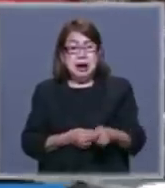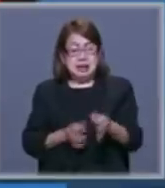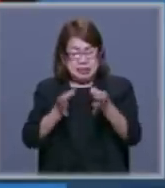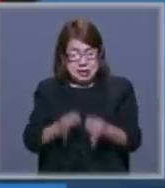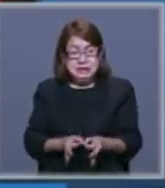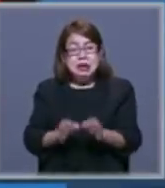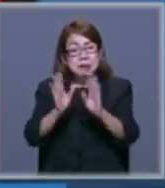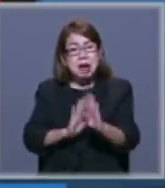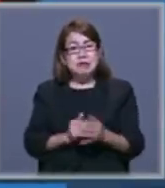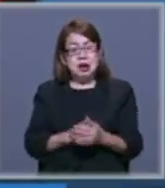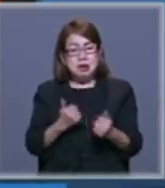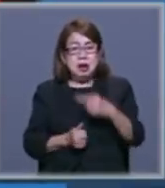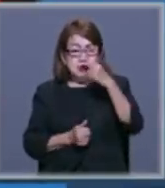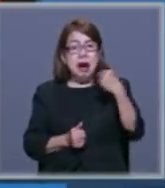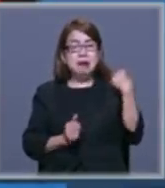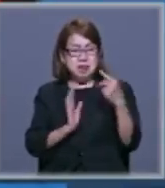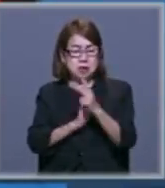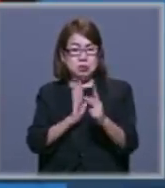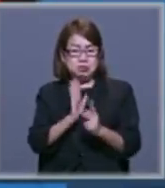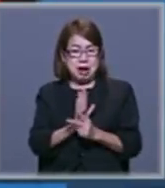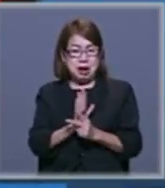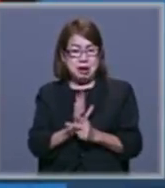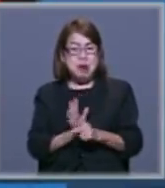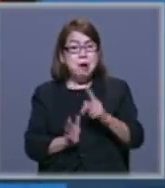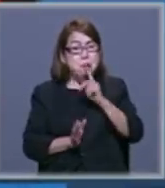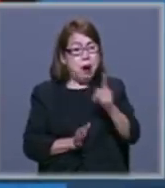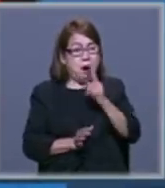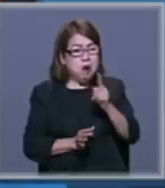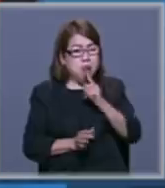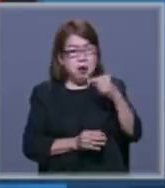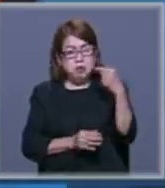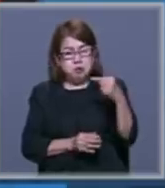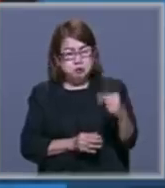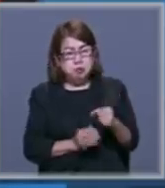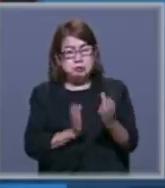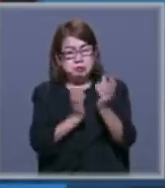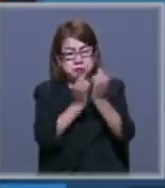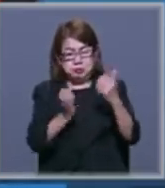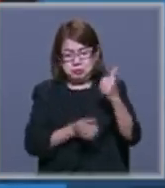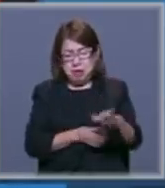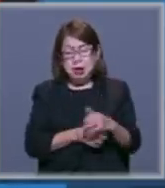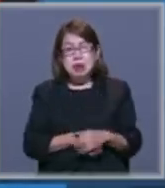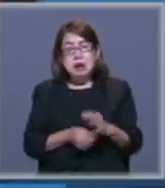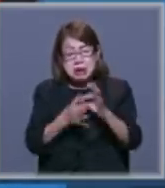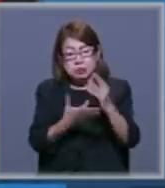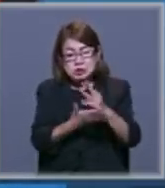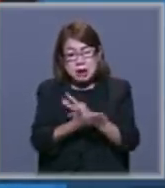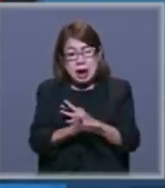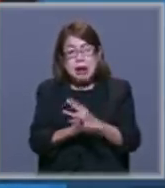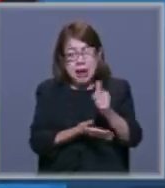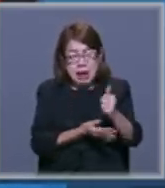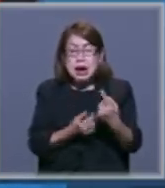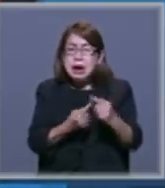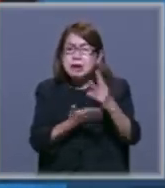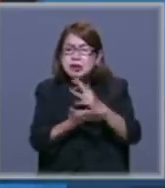วลานี้เราเป็นประเทศซึ่งมีกฎหมายห้ามพูดถึงศาลรัฐธรรมนูญในเชิงวิพากษ์วิจารณ์หากไม่ใช่เรื่องหลักวิชาการนะครับแล้วการนิยามว่าหลักวิชาการคืออ